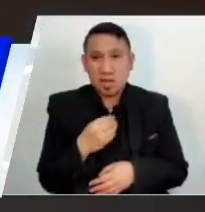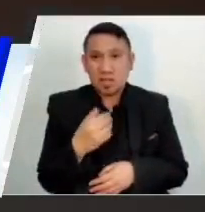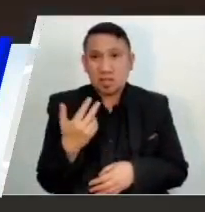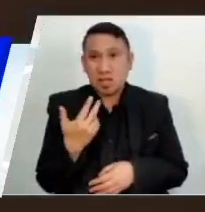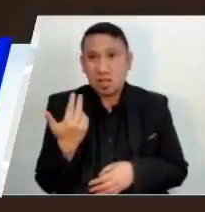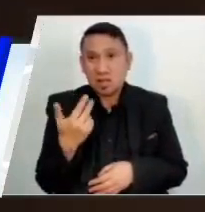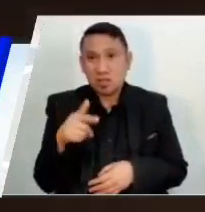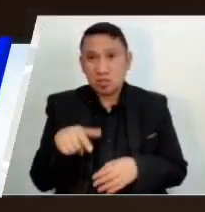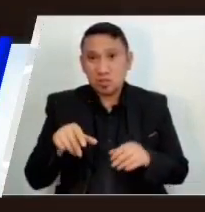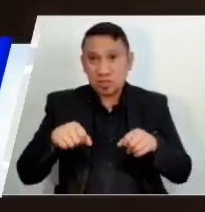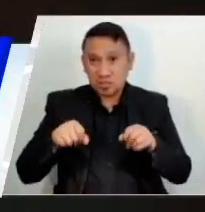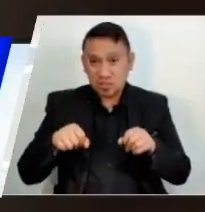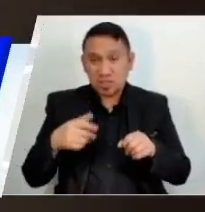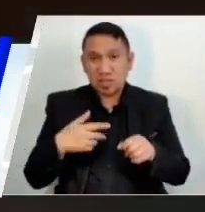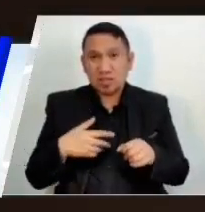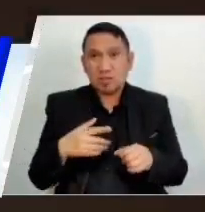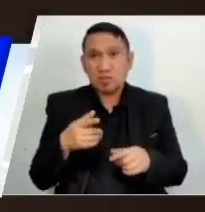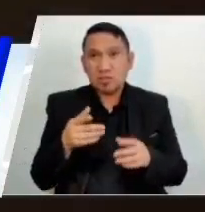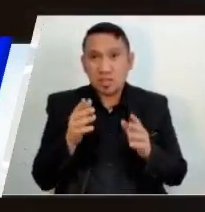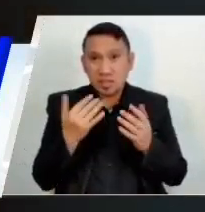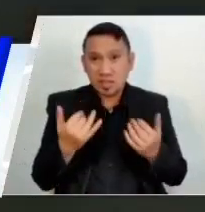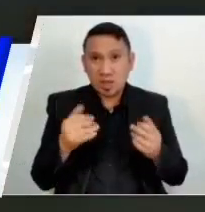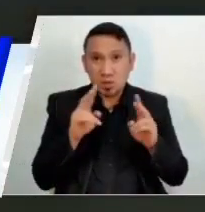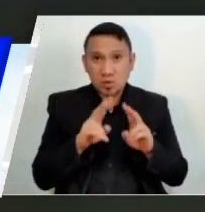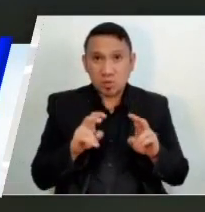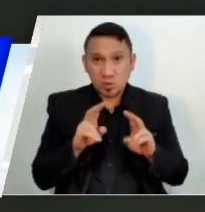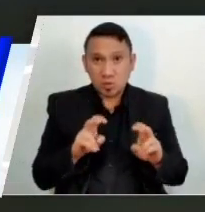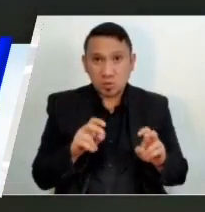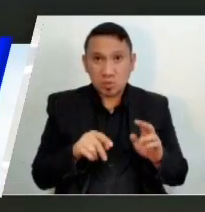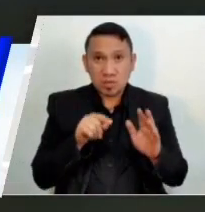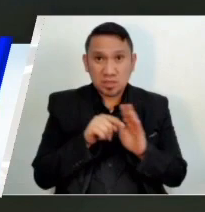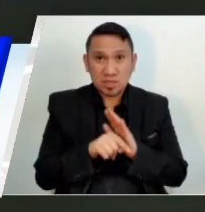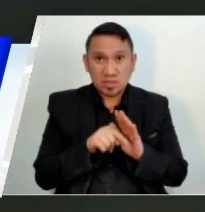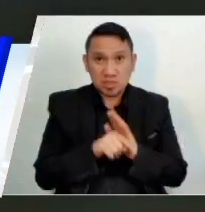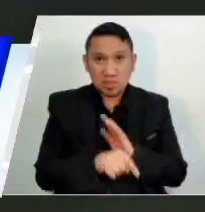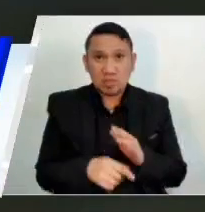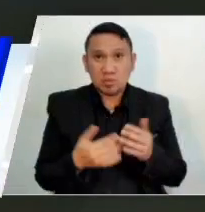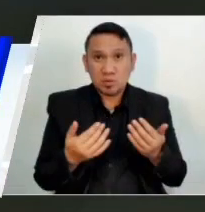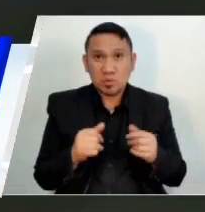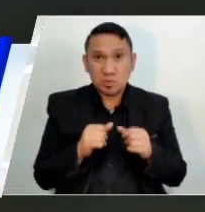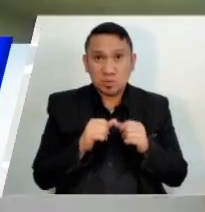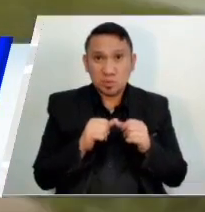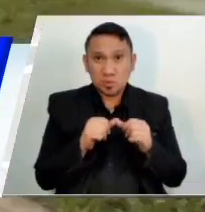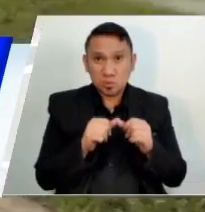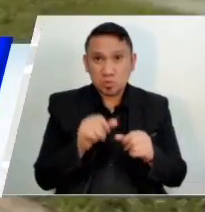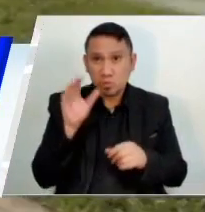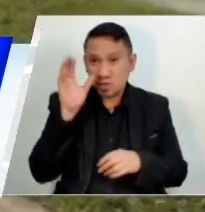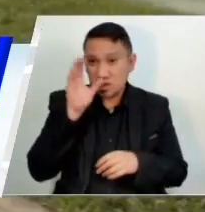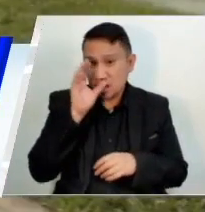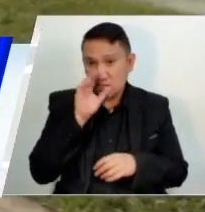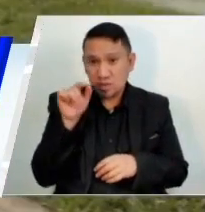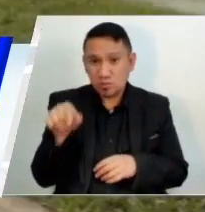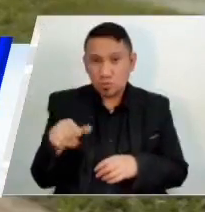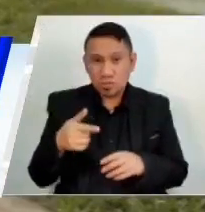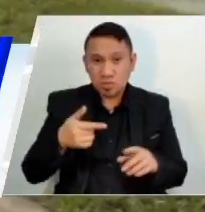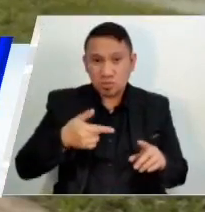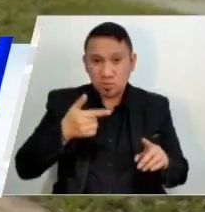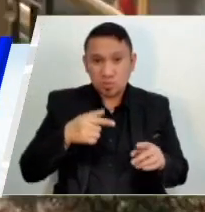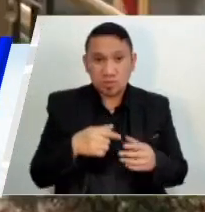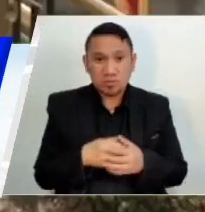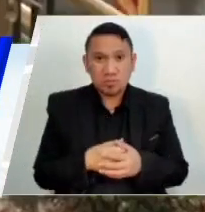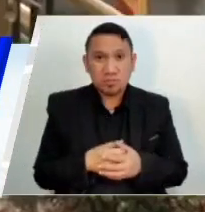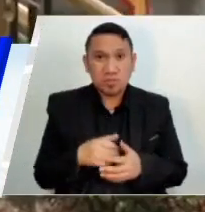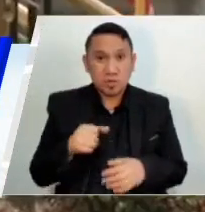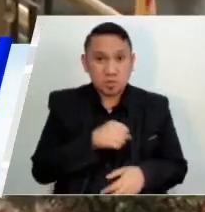tricycle. Iniimbestigahan ang motibo sa pamamaril. Patuloy rin ang pagtugis sa mga suspect. Ang Sultan Kudarat Provincial